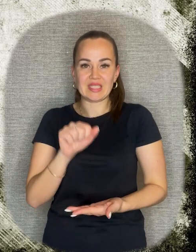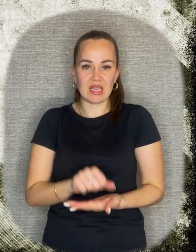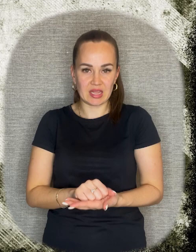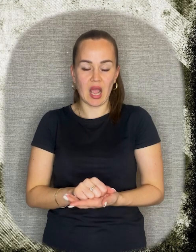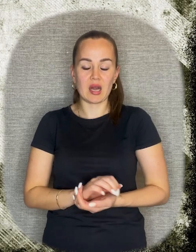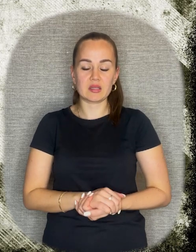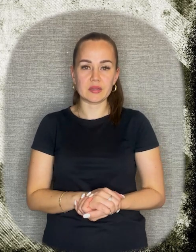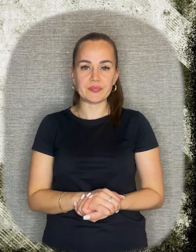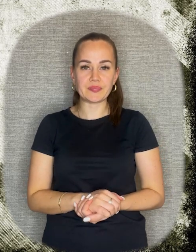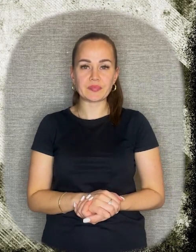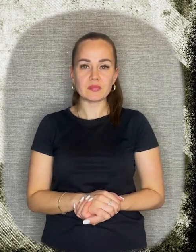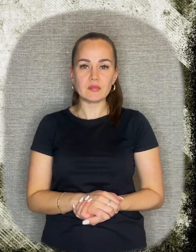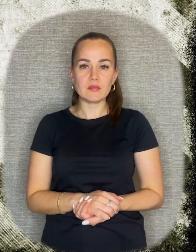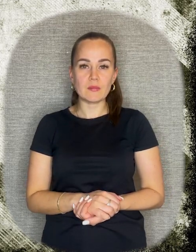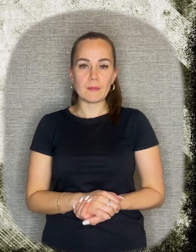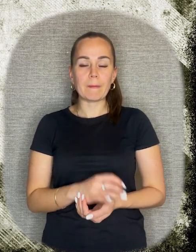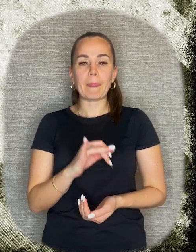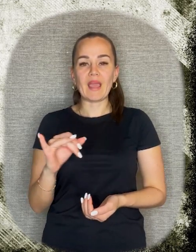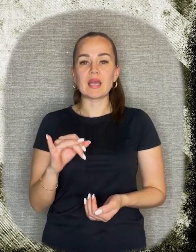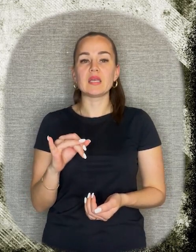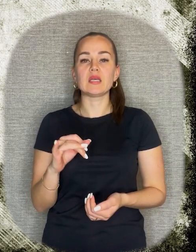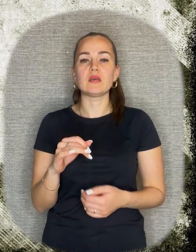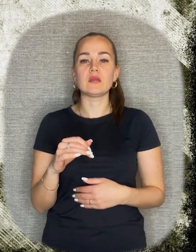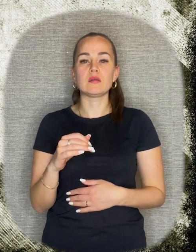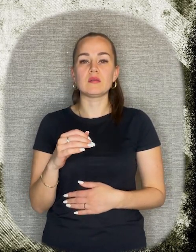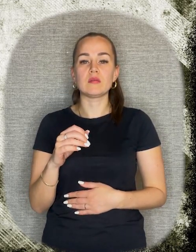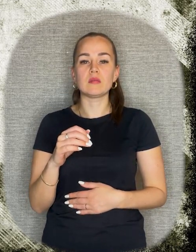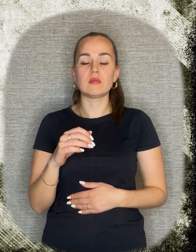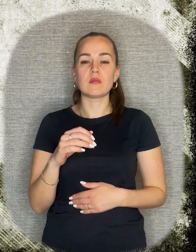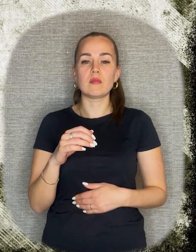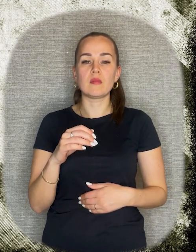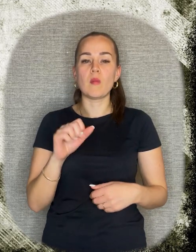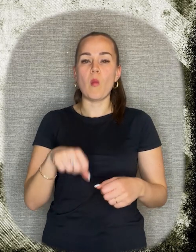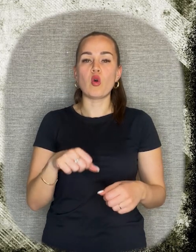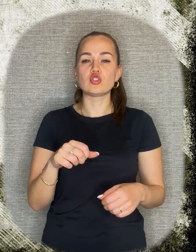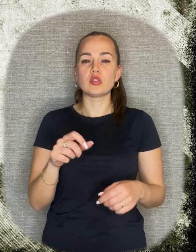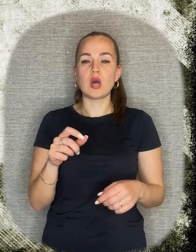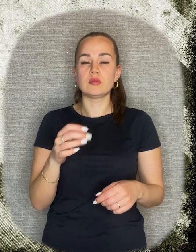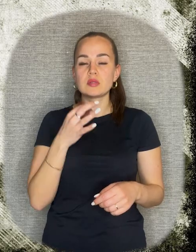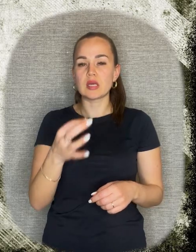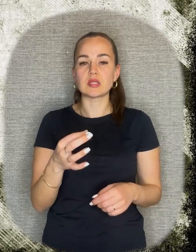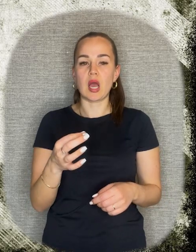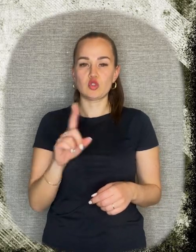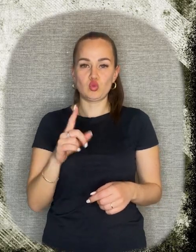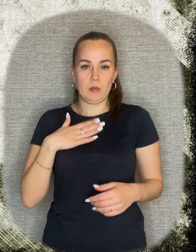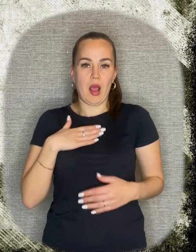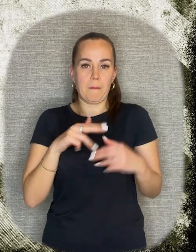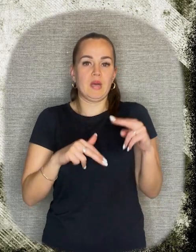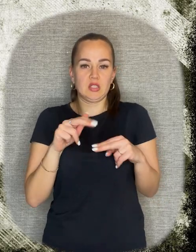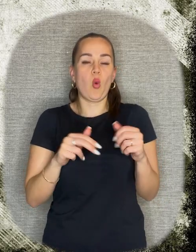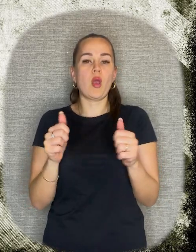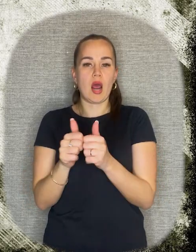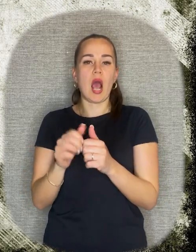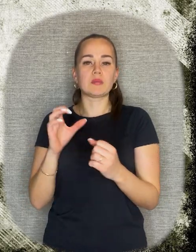соответственно творчеству менее именитых мастеров которые могли вот ставить свои постройки рядом с творениями